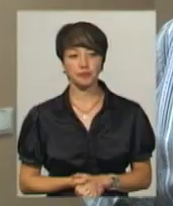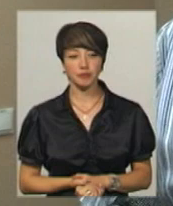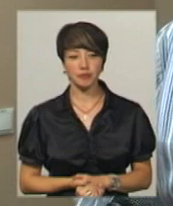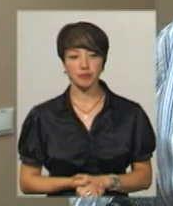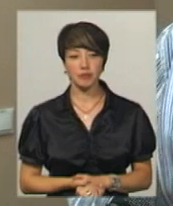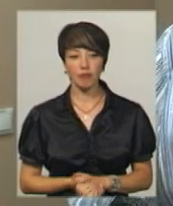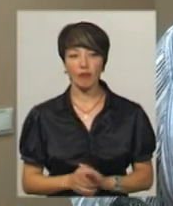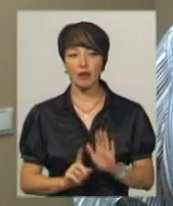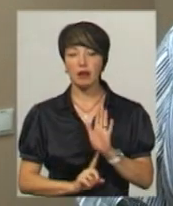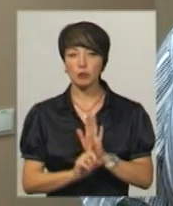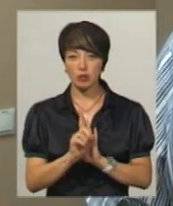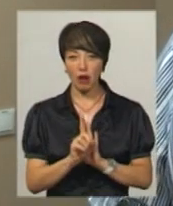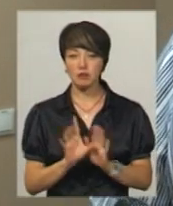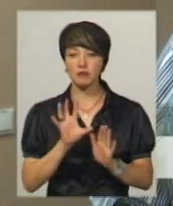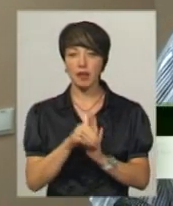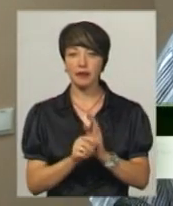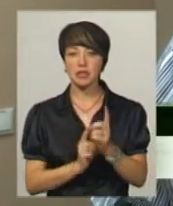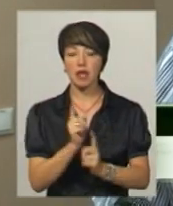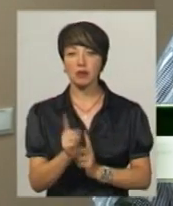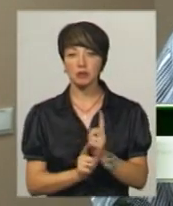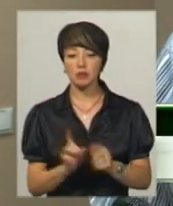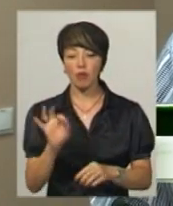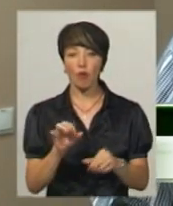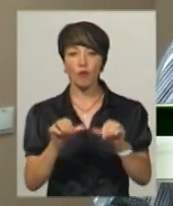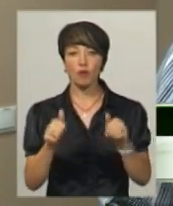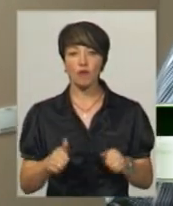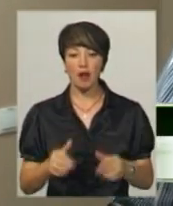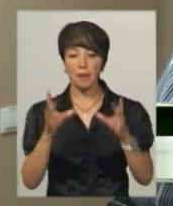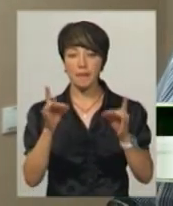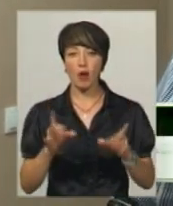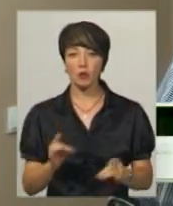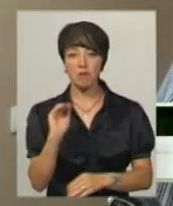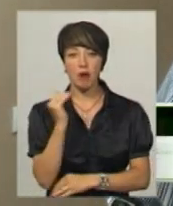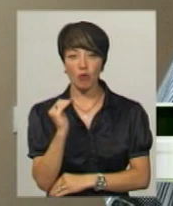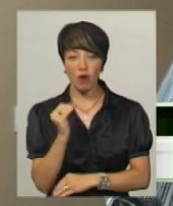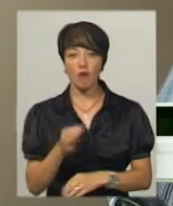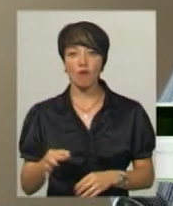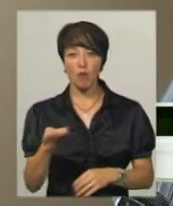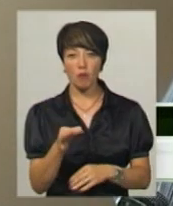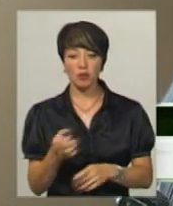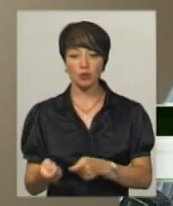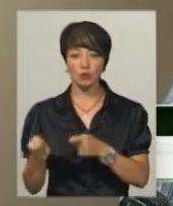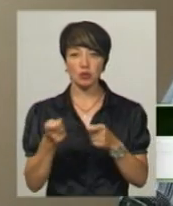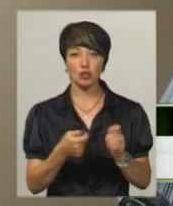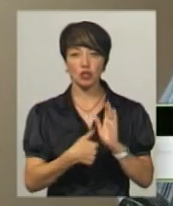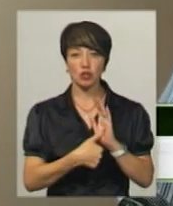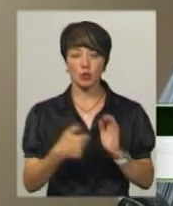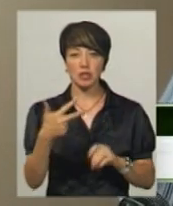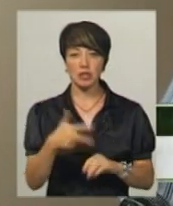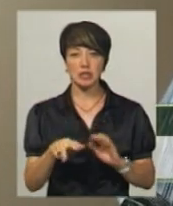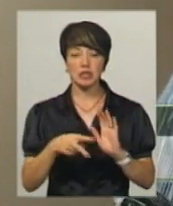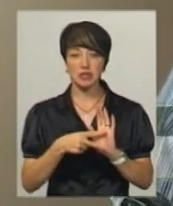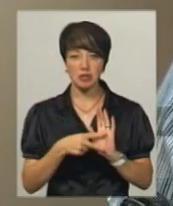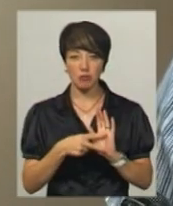специфікації. Спочатку внесення змін стосовно формування пакунків малюка в область доставлено